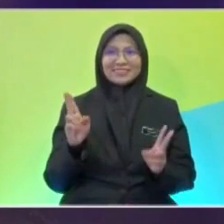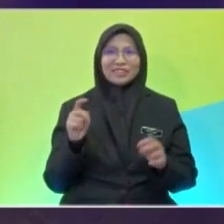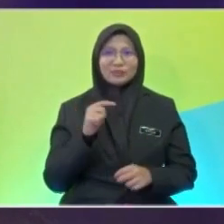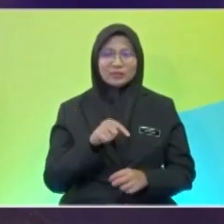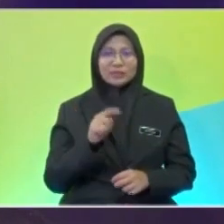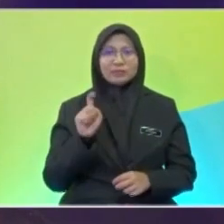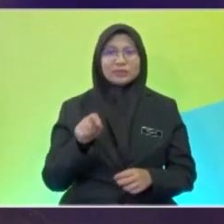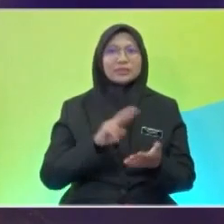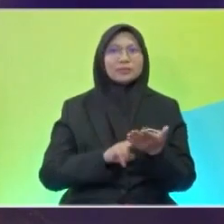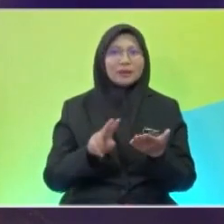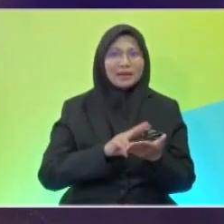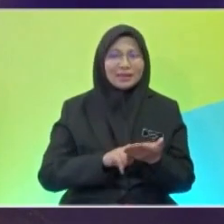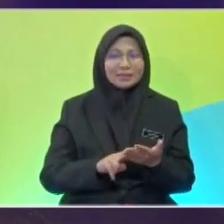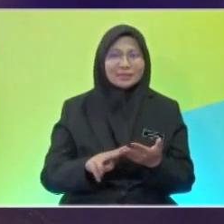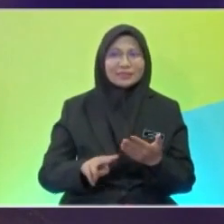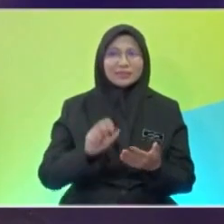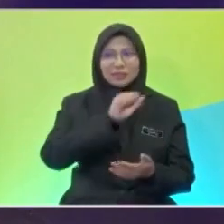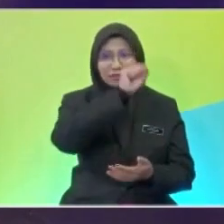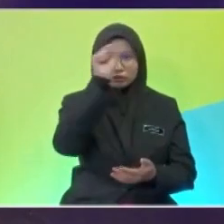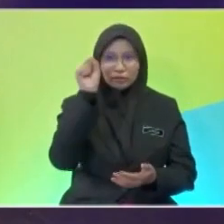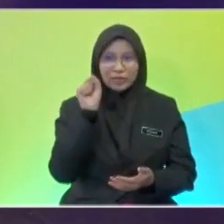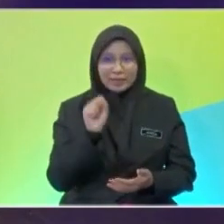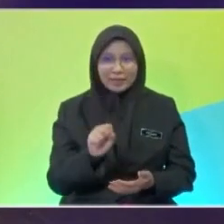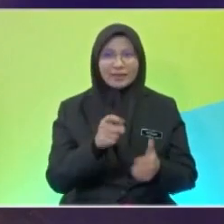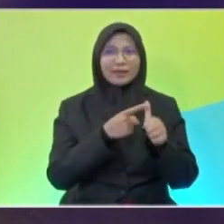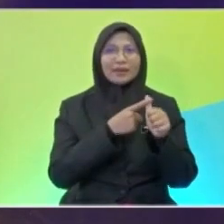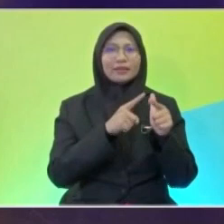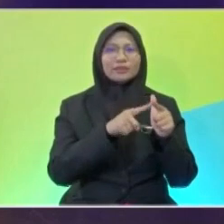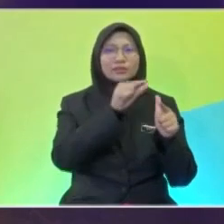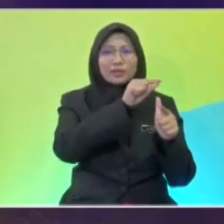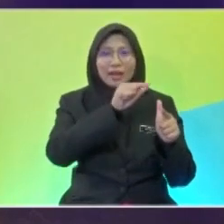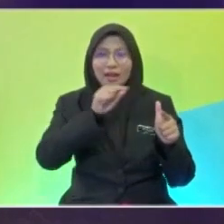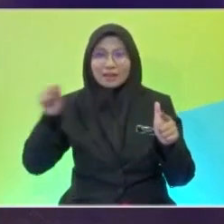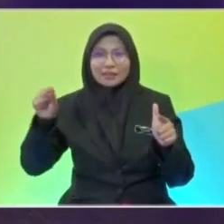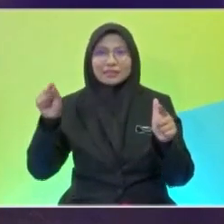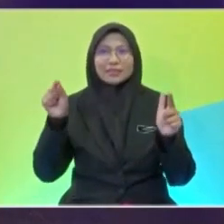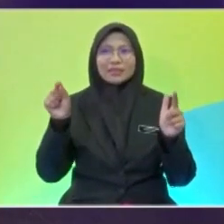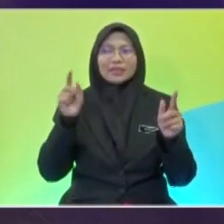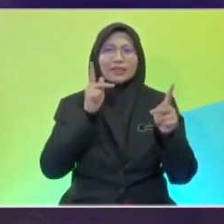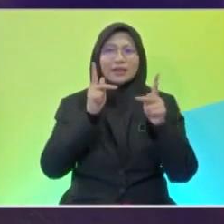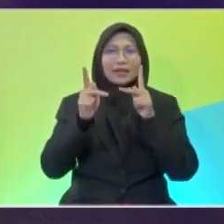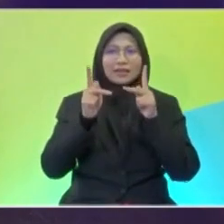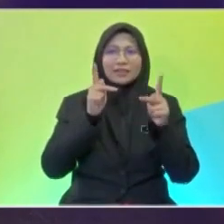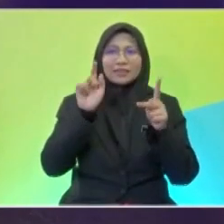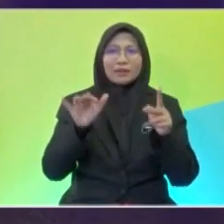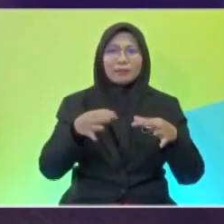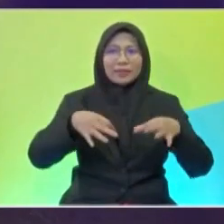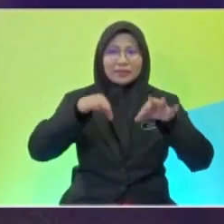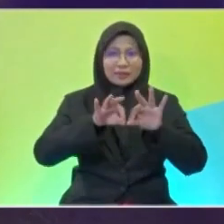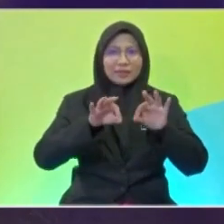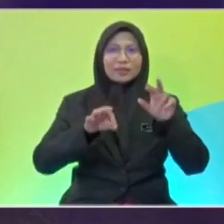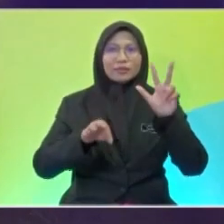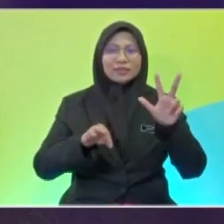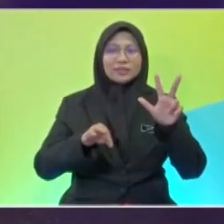betul betul Kita gariskan kata kunci dari soal dan kita jawab menepati kehendak